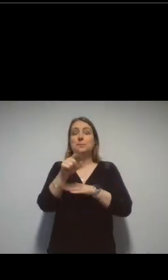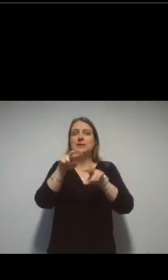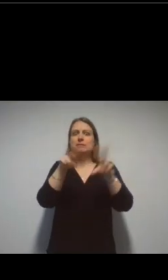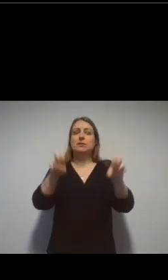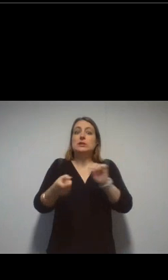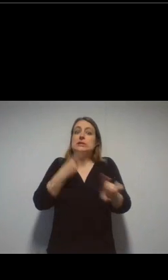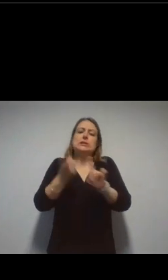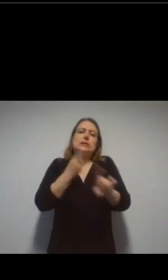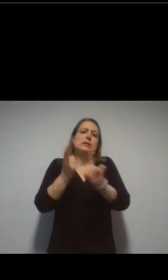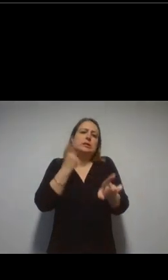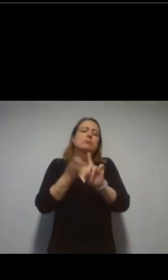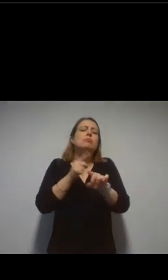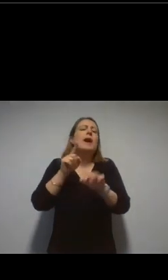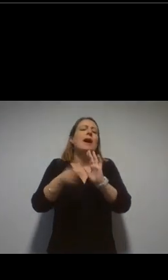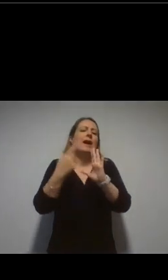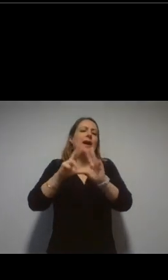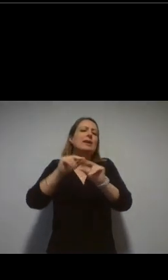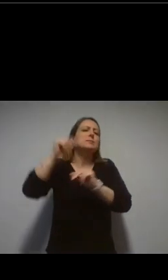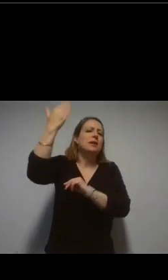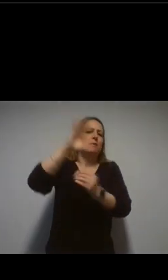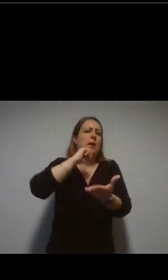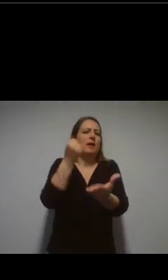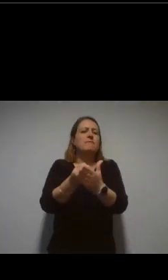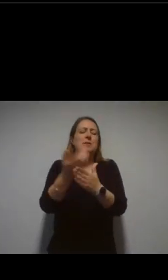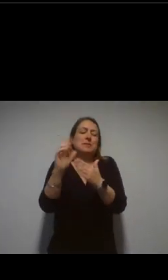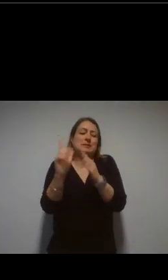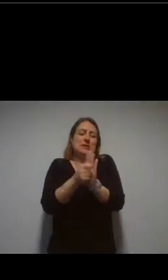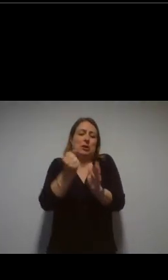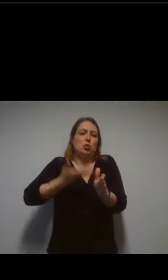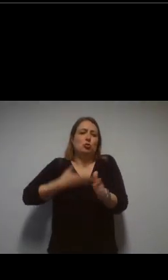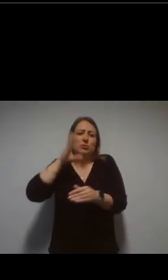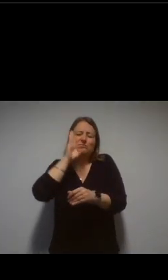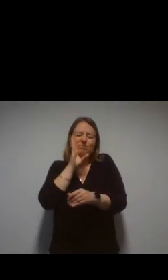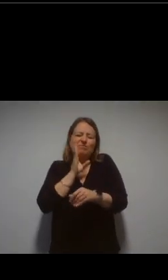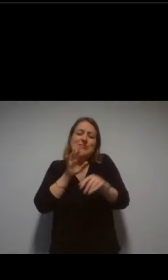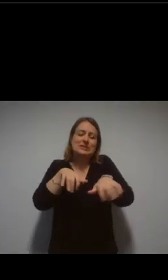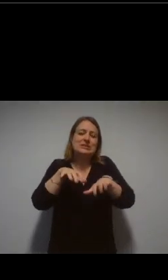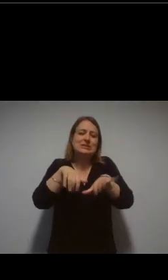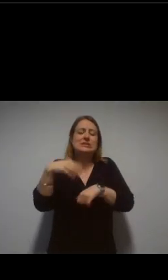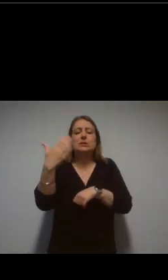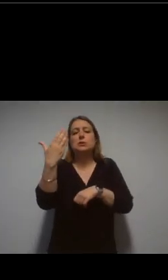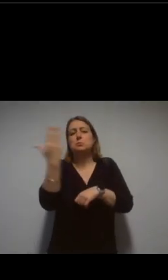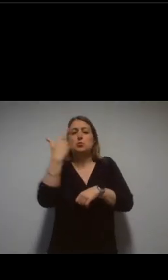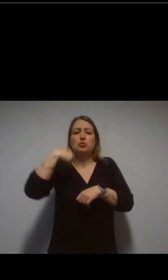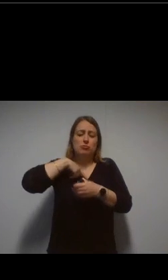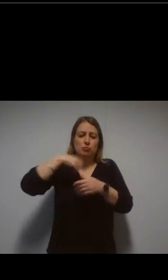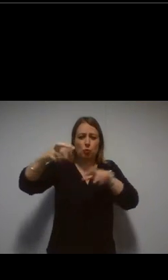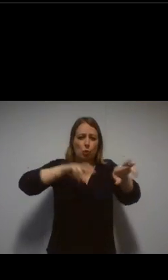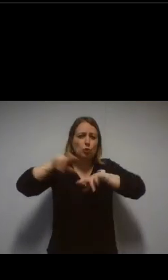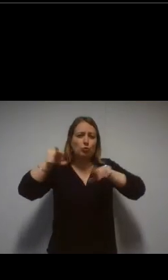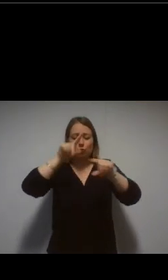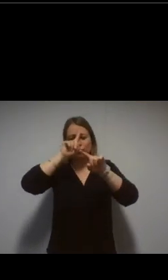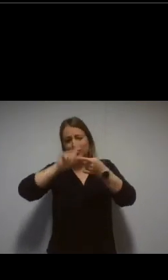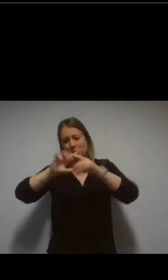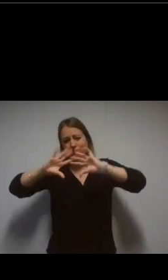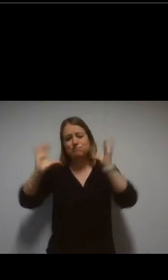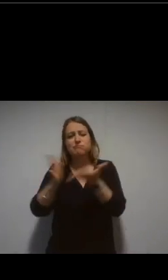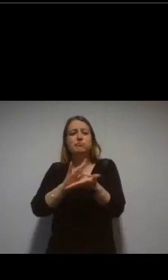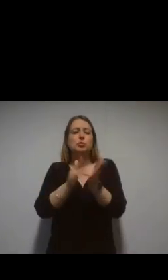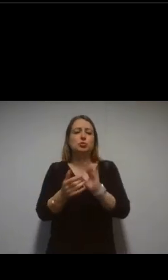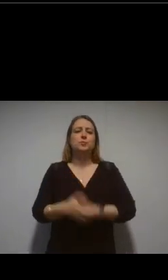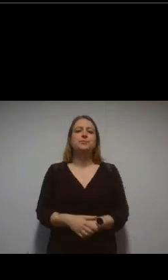plaît, remplissez-le, prenez quelques minutes quand vous le recevrez. C'est important pour nous d'avoir vos retours sur tout ça. Et enfin, une dernière